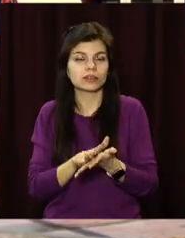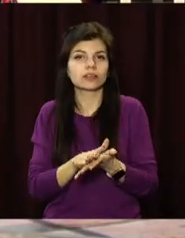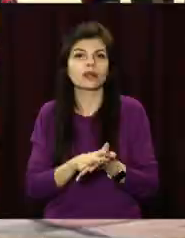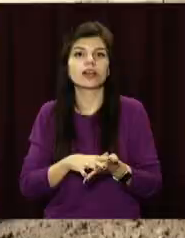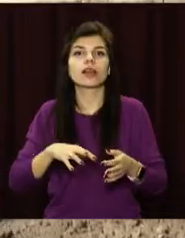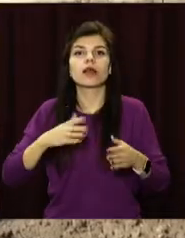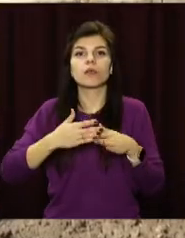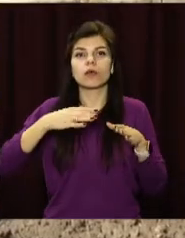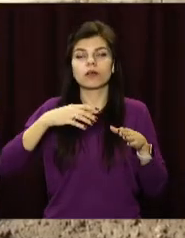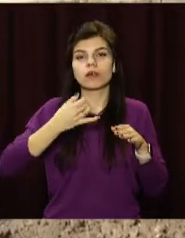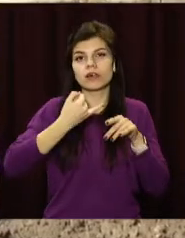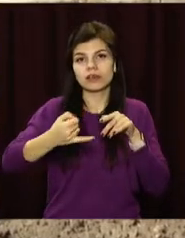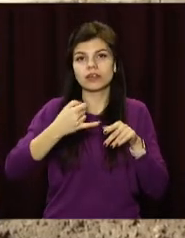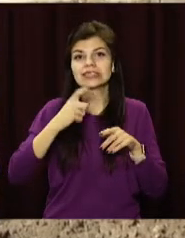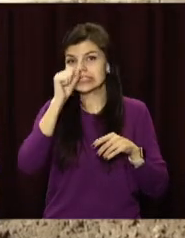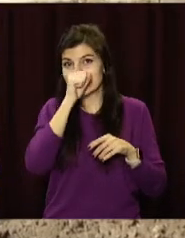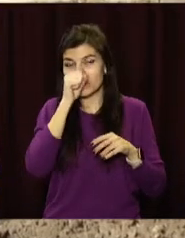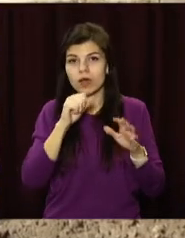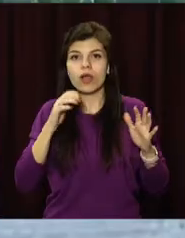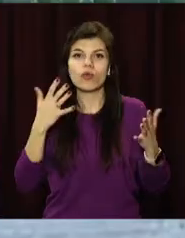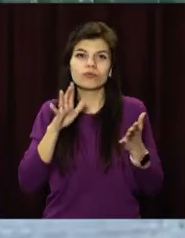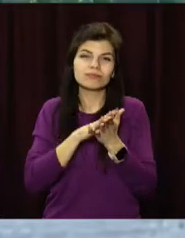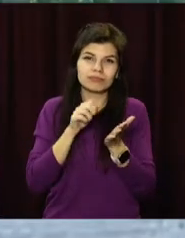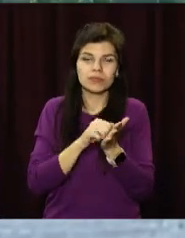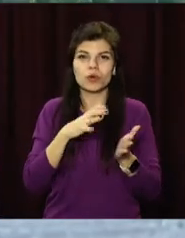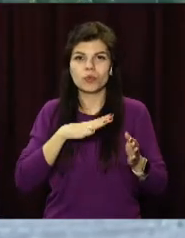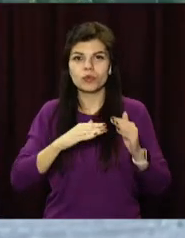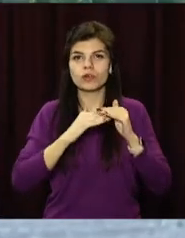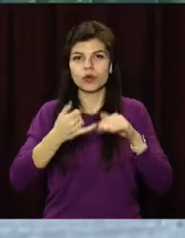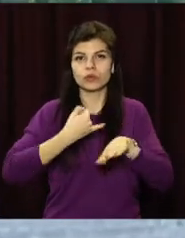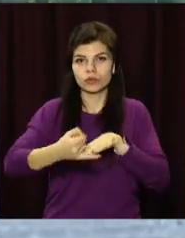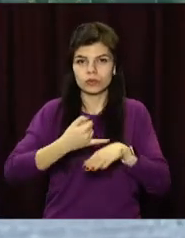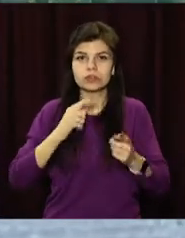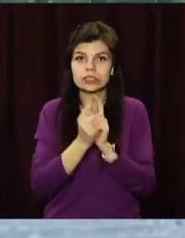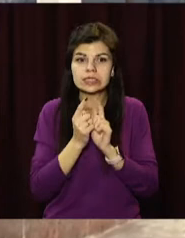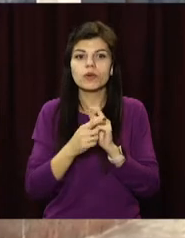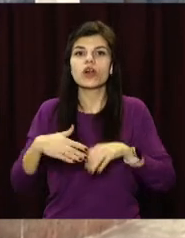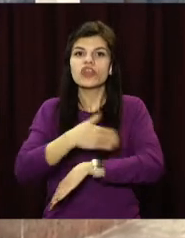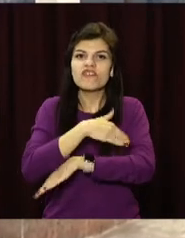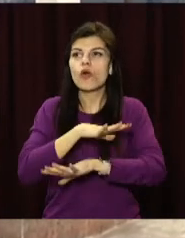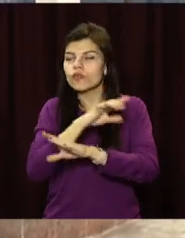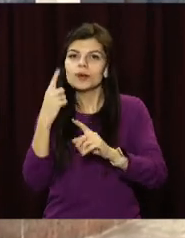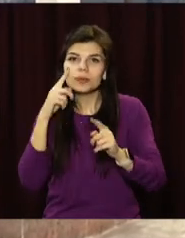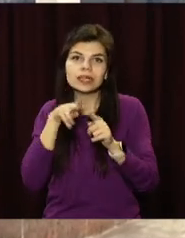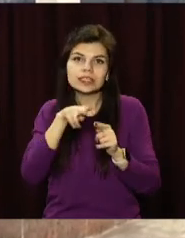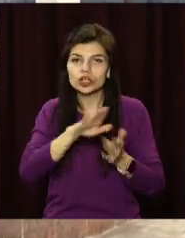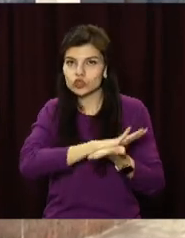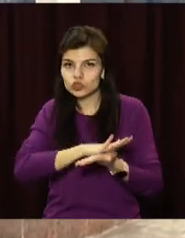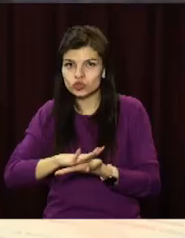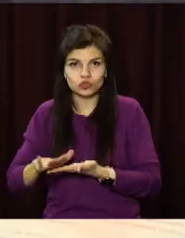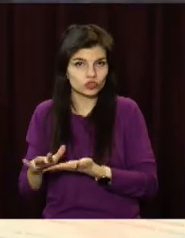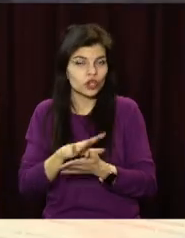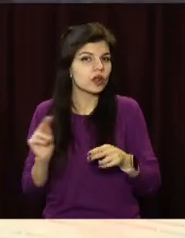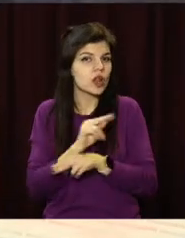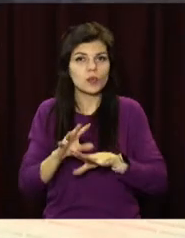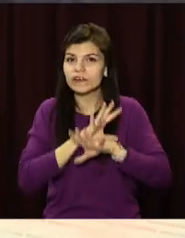залатати ями, що утворилися за зиму, та влаштувати генеральне прибирання дворів, парків і скверів. Також комунальники мають відремонтувати